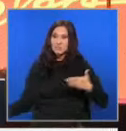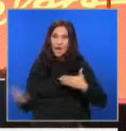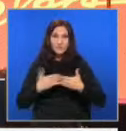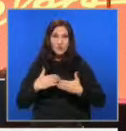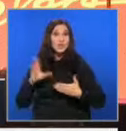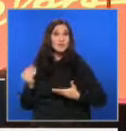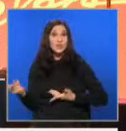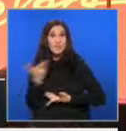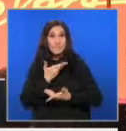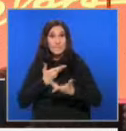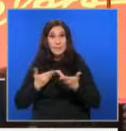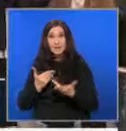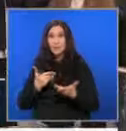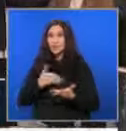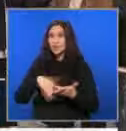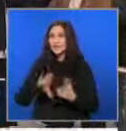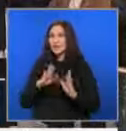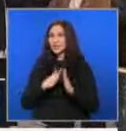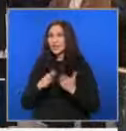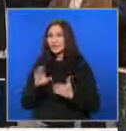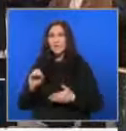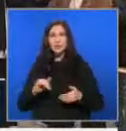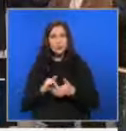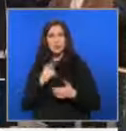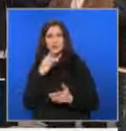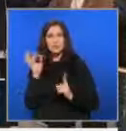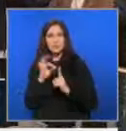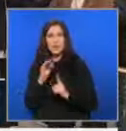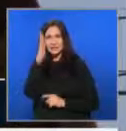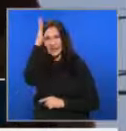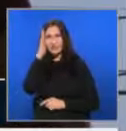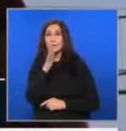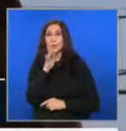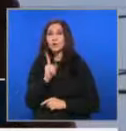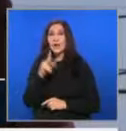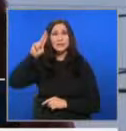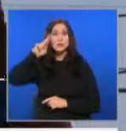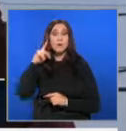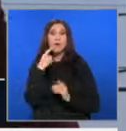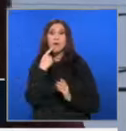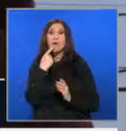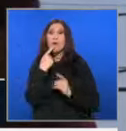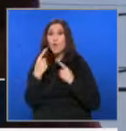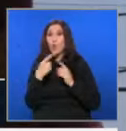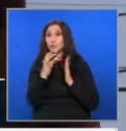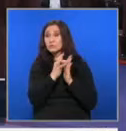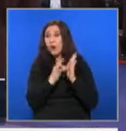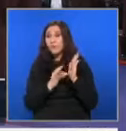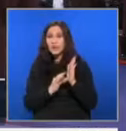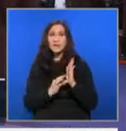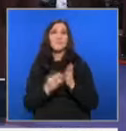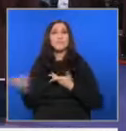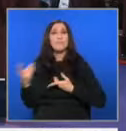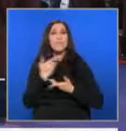всички преговорни глави и за членство в Евросъюза. За целта Северна Македония трябва да изпълни условията, заложени в преговорната рамка